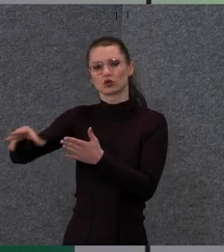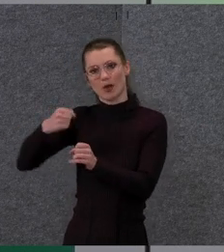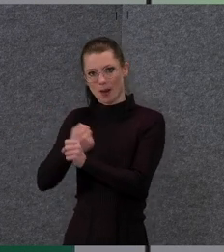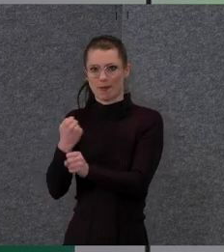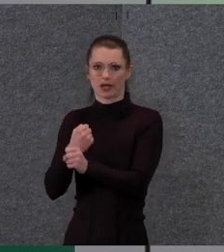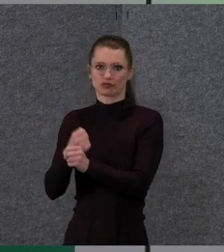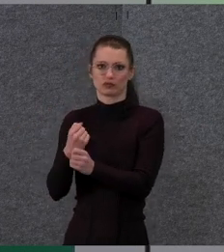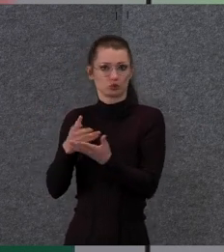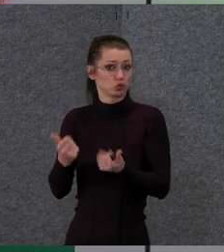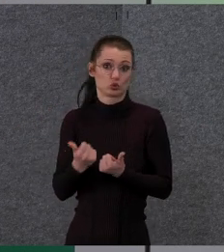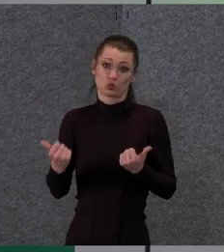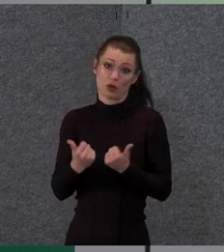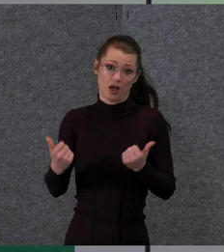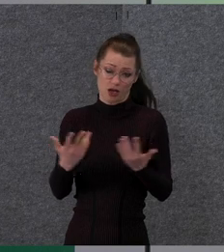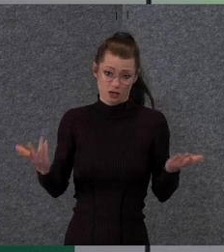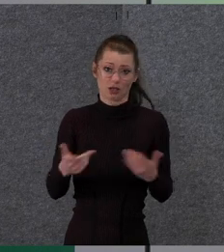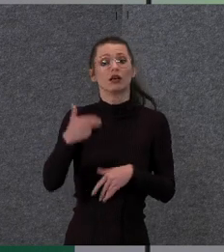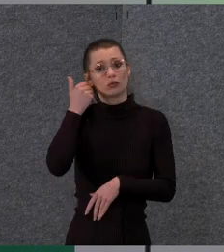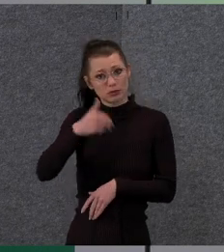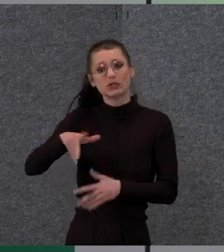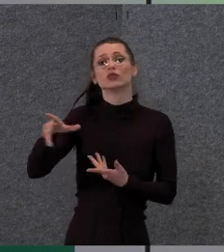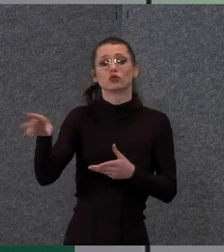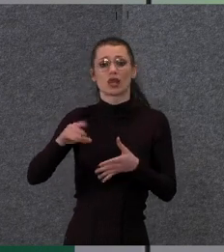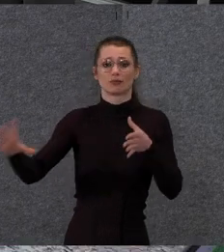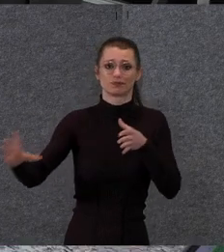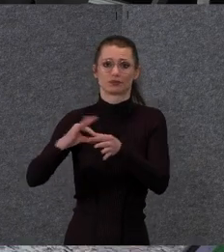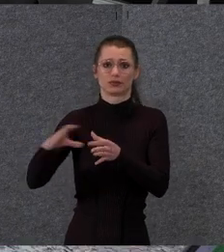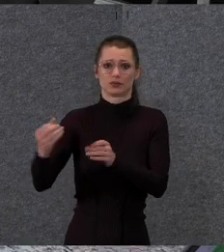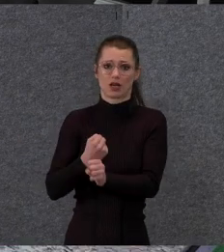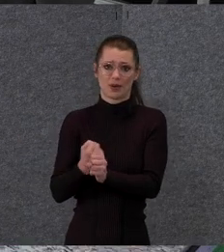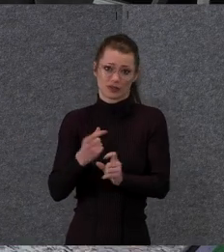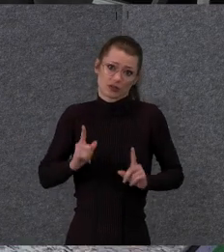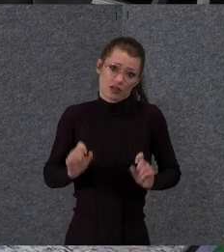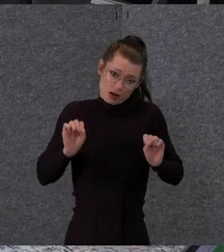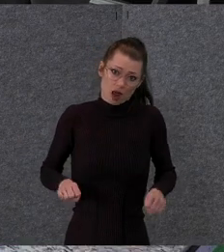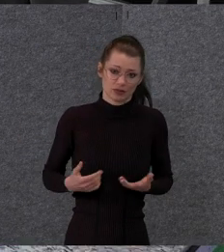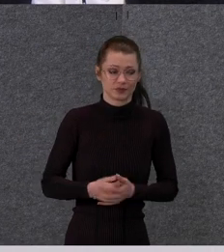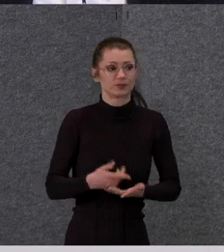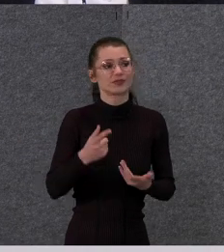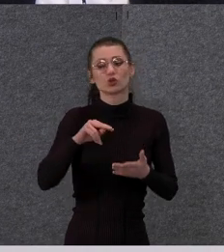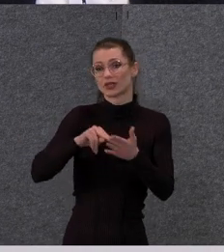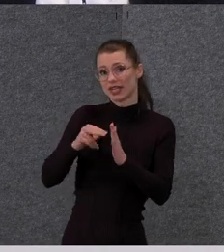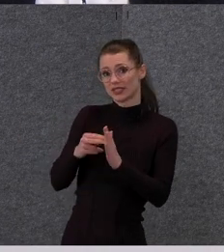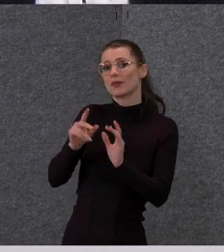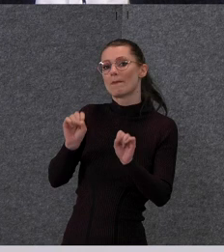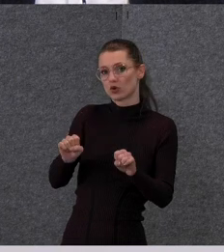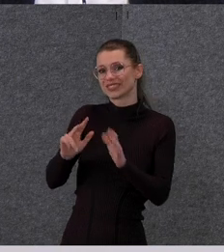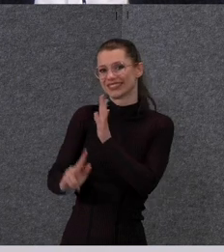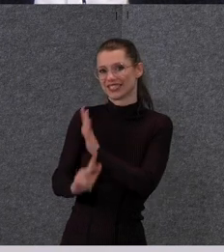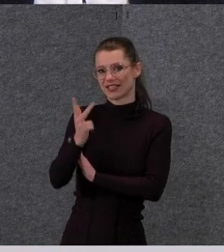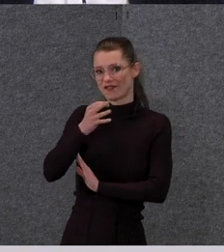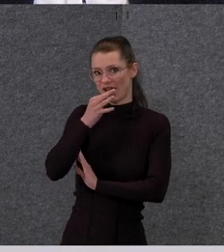zusammenzuarbeiten. Finde ich super. Lass uns Banden bilden. So, und wir sind hier wieder technisch in der Lage, dir auch die dritte